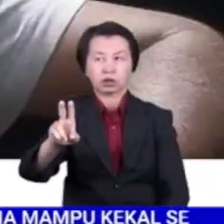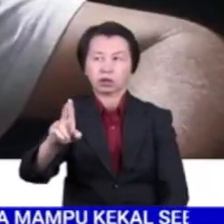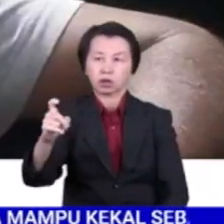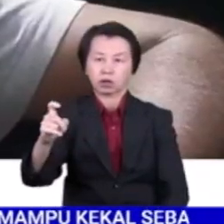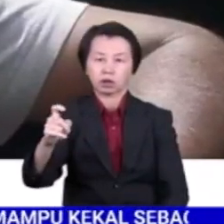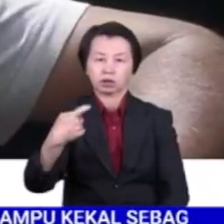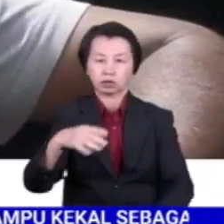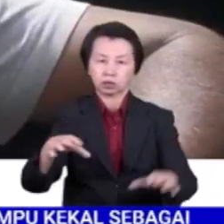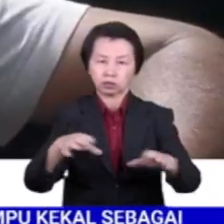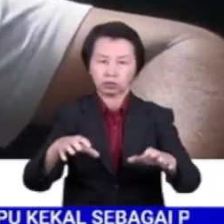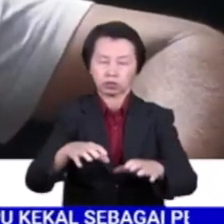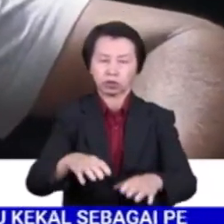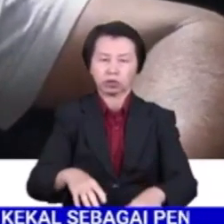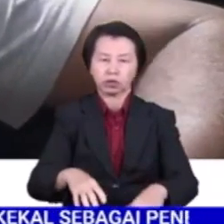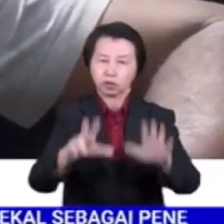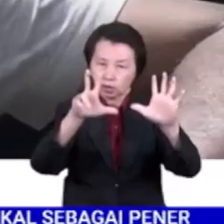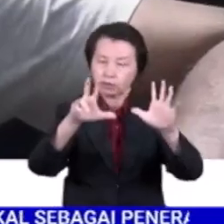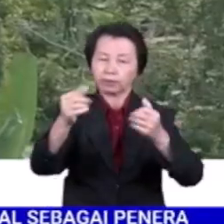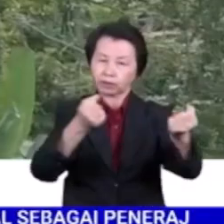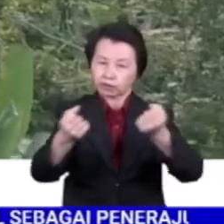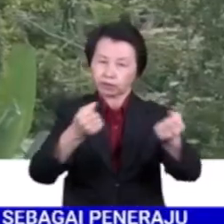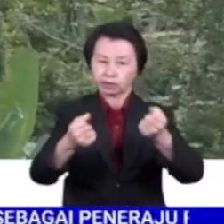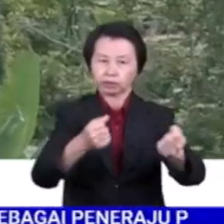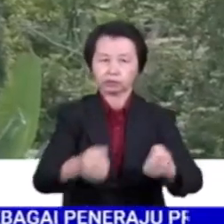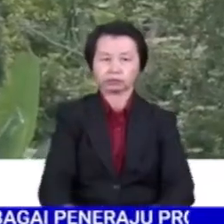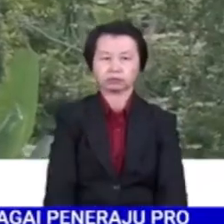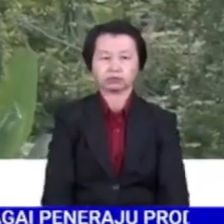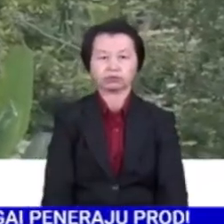kita buat lebih kurang 7-8 kereta saja.